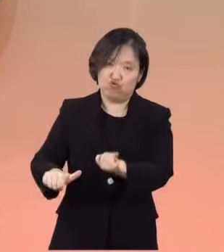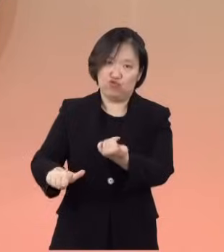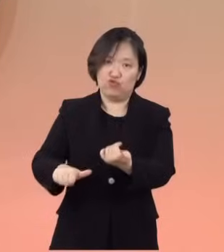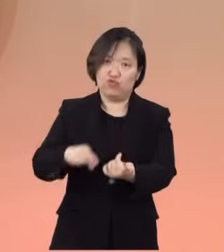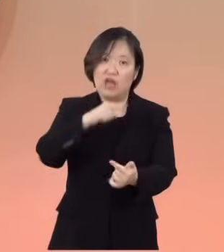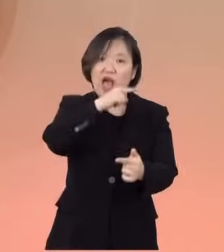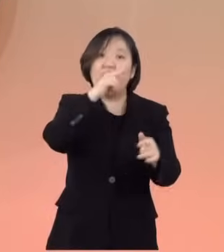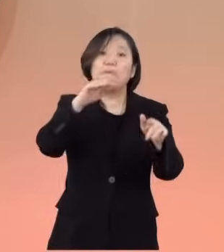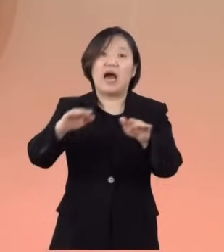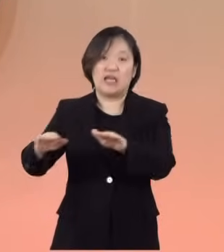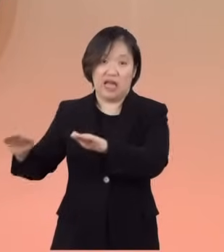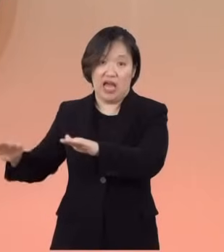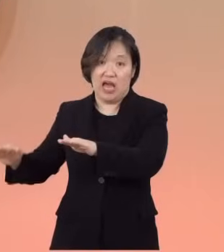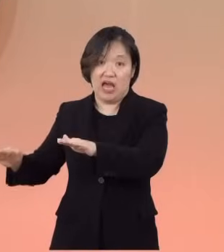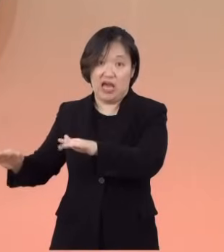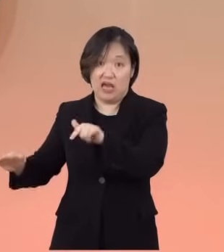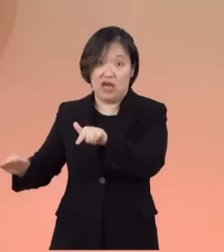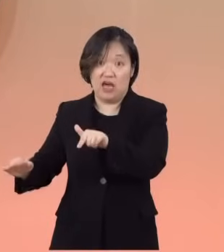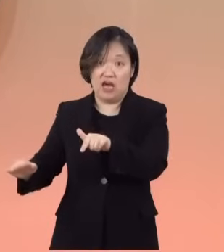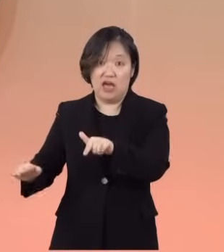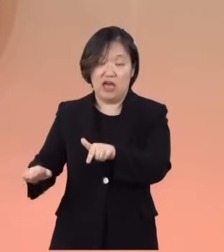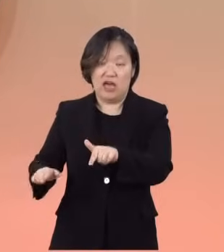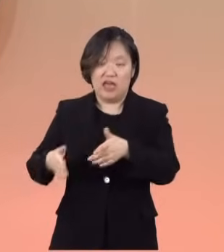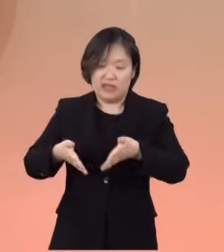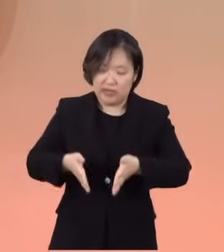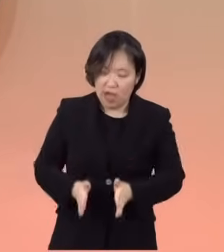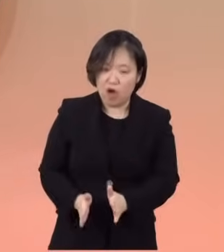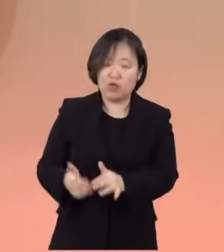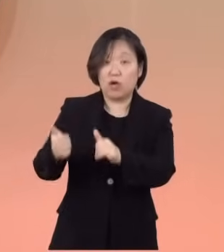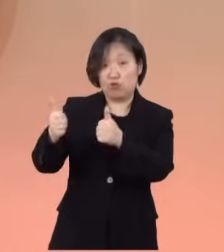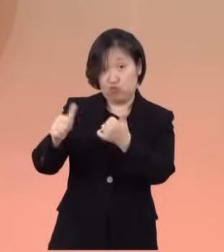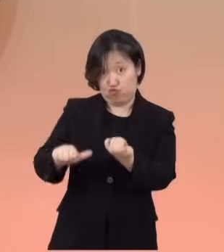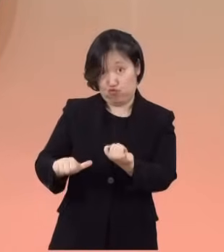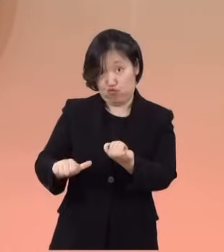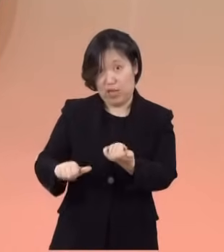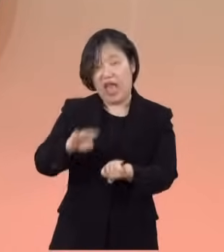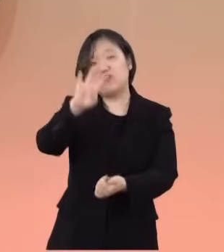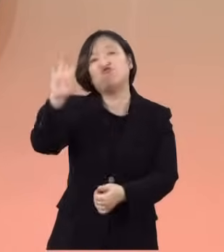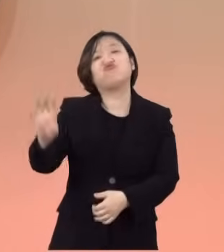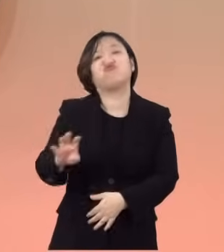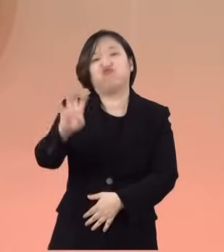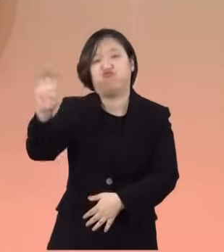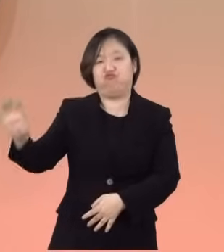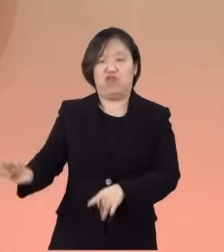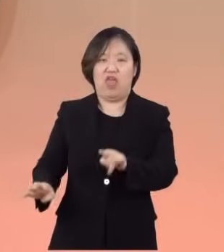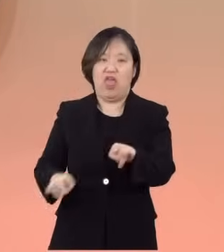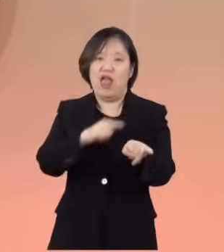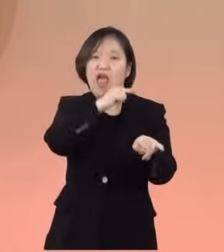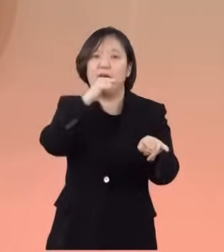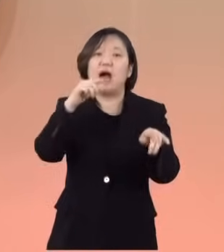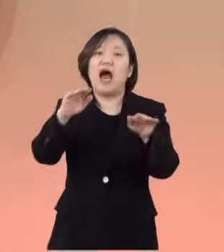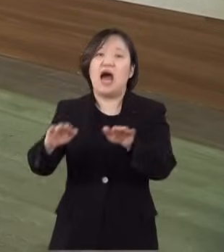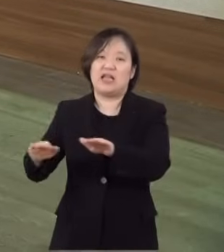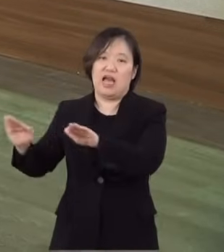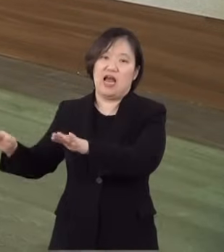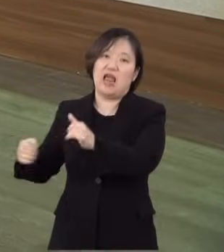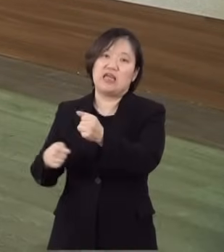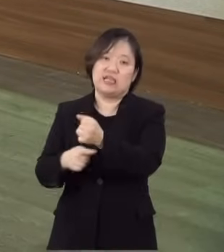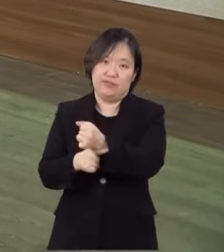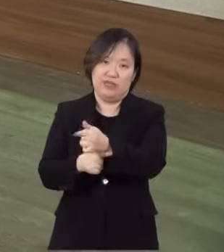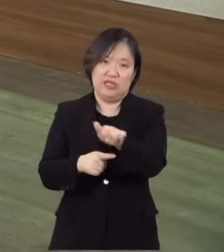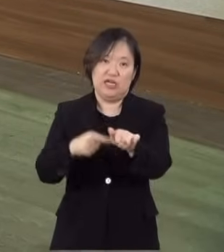생사 윤회의 바다 생사 태어나고 죽음에 윤회 바다